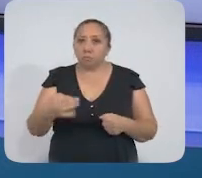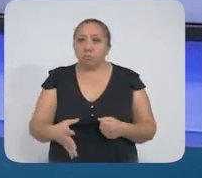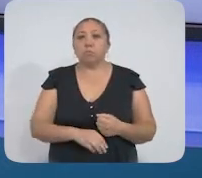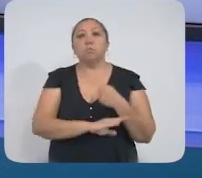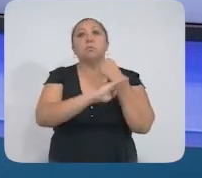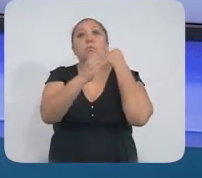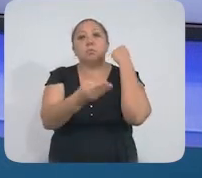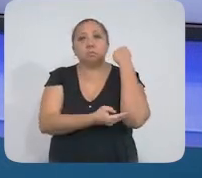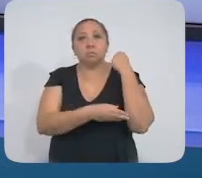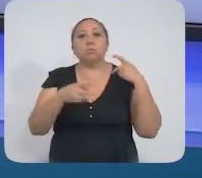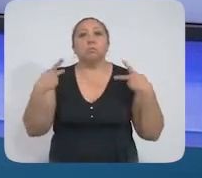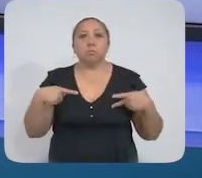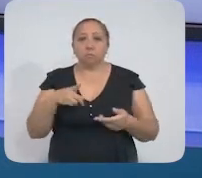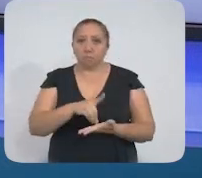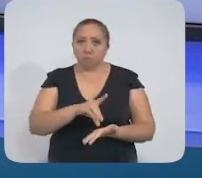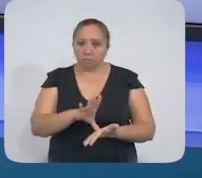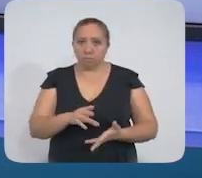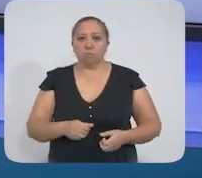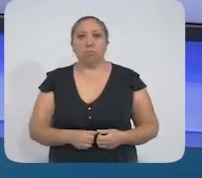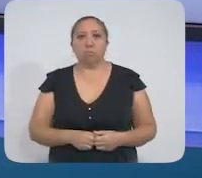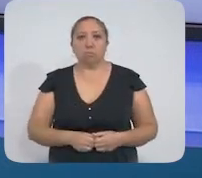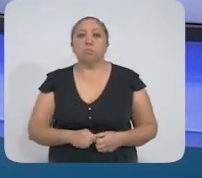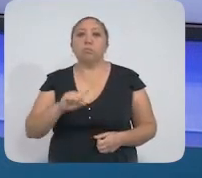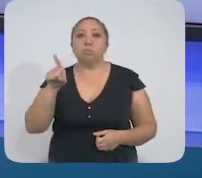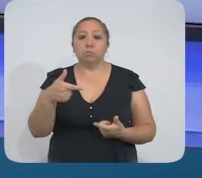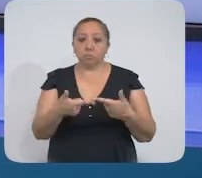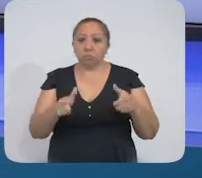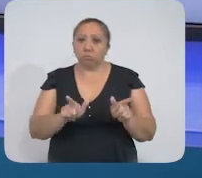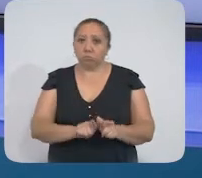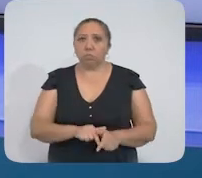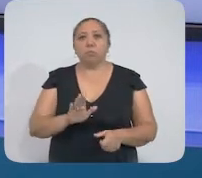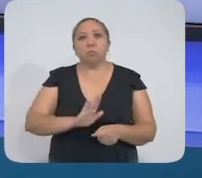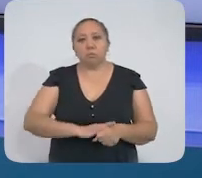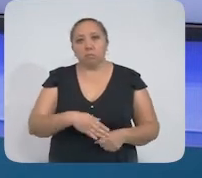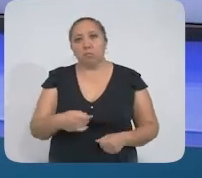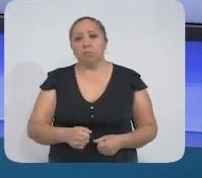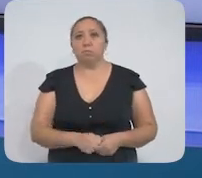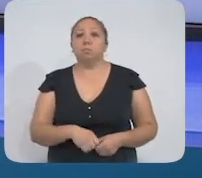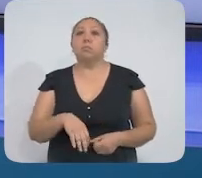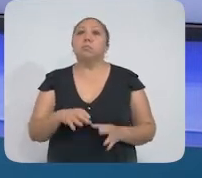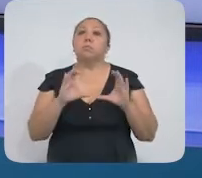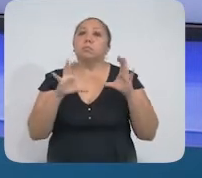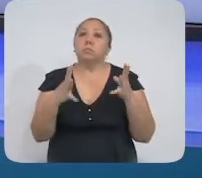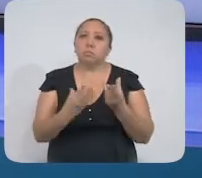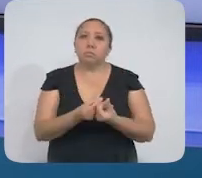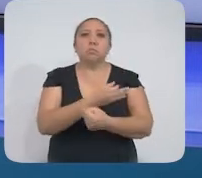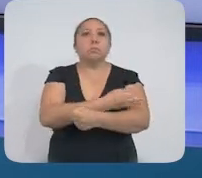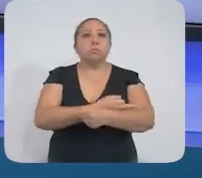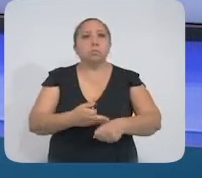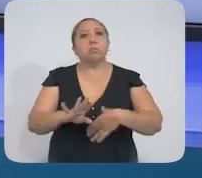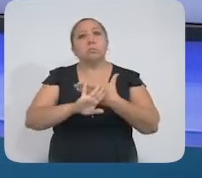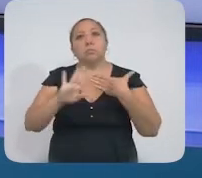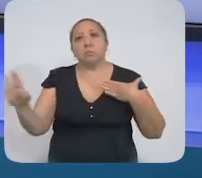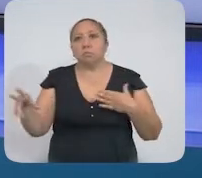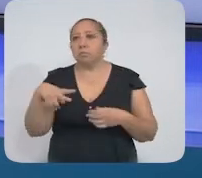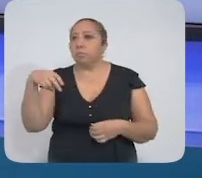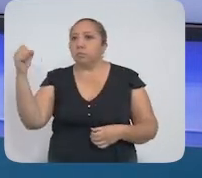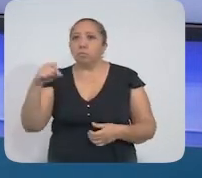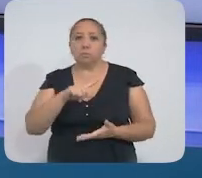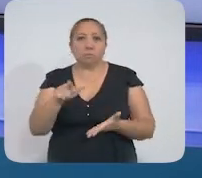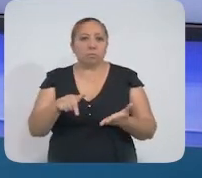tulumil Mexikoi. Kasik de eche upatamak, tu yotoche umpeba nukan telu kalantal, mupaka le kohanil